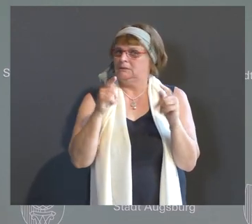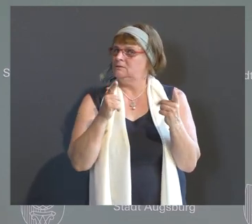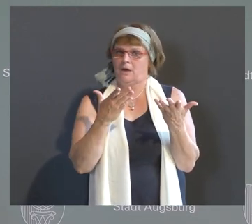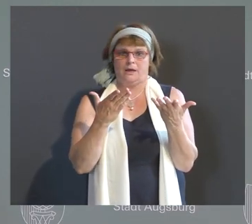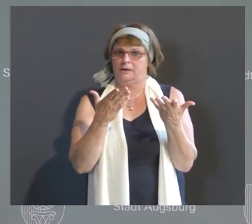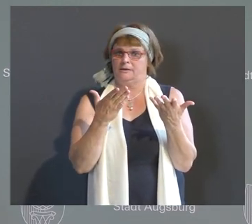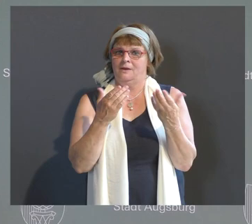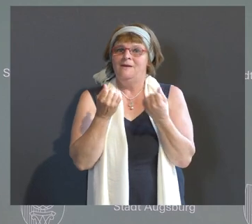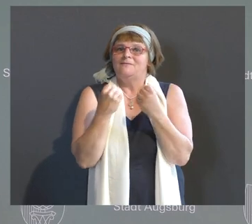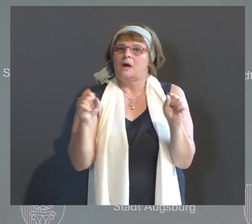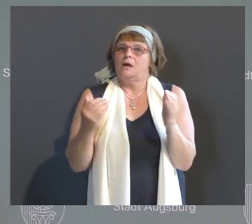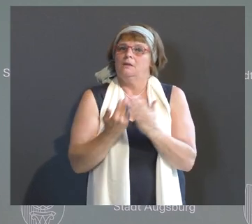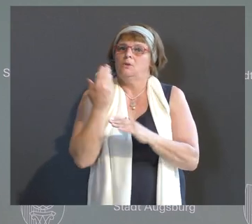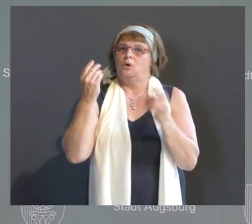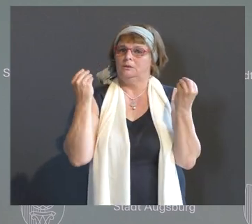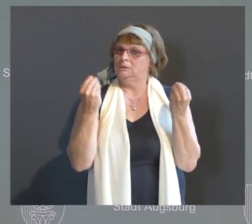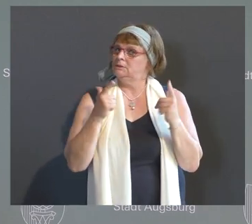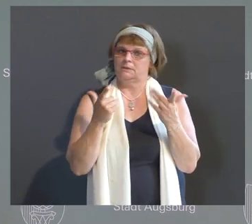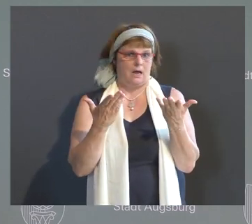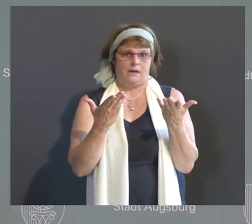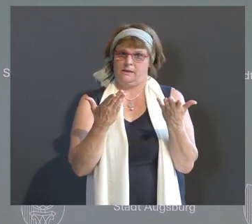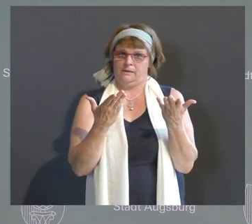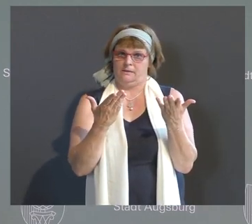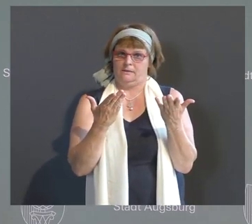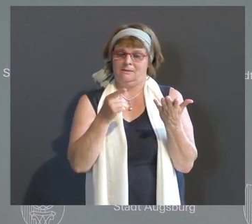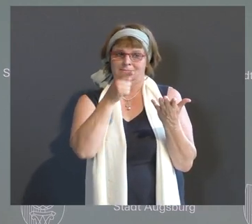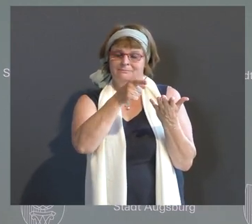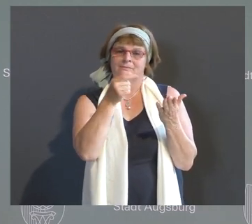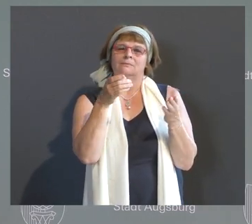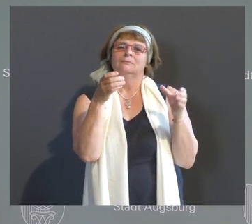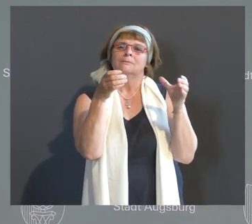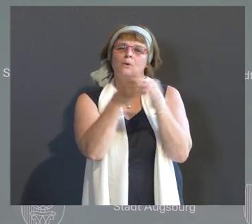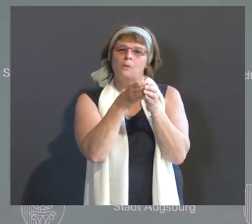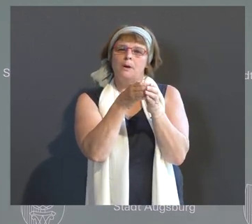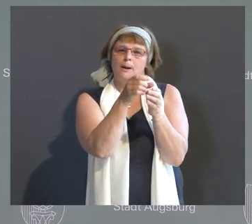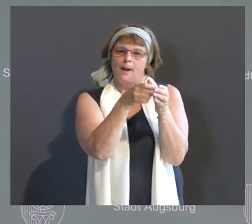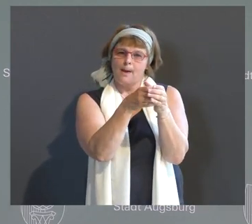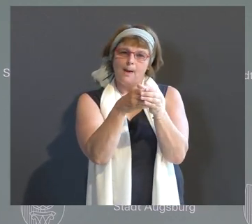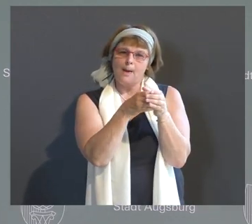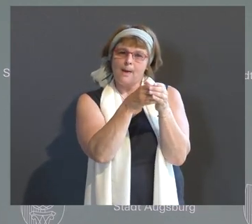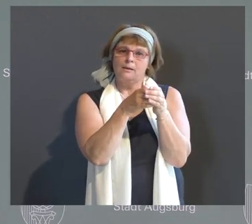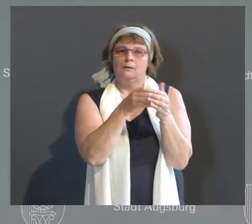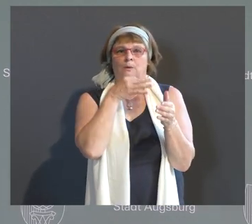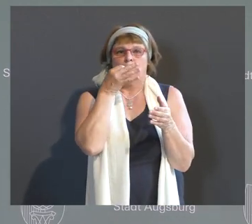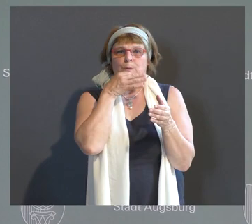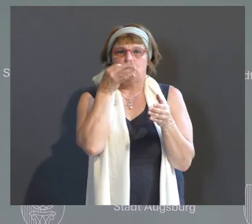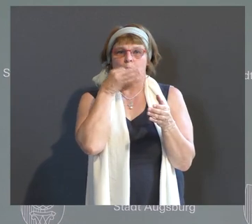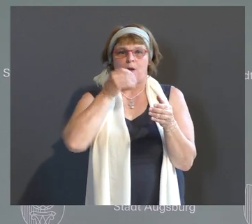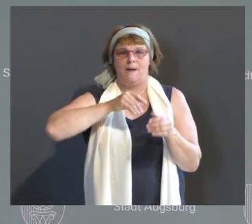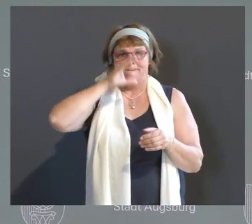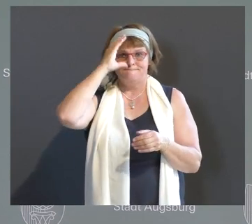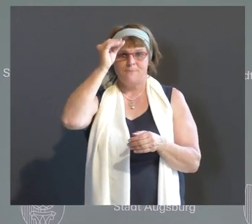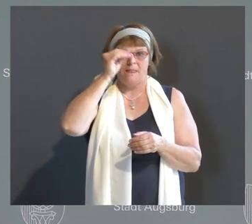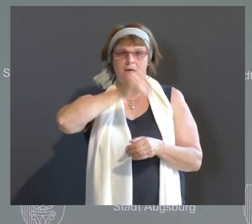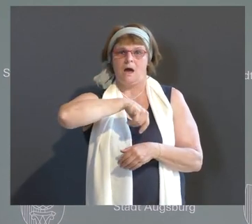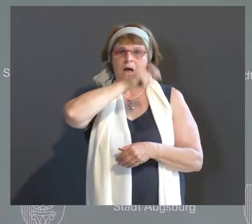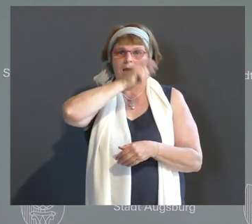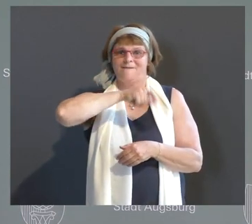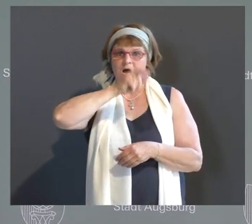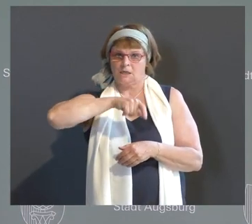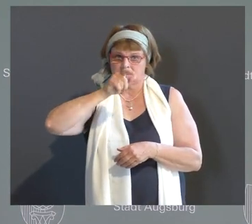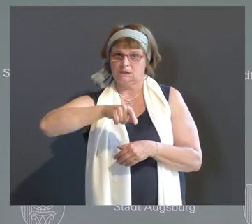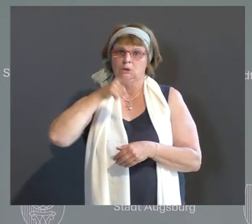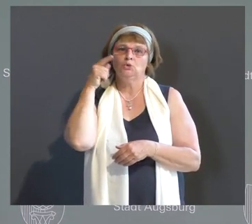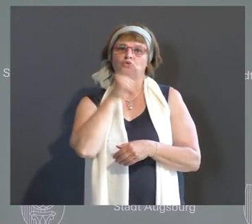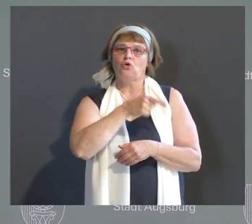feiern. Nein, es ist eine Minderheit, junge, erwachsene Männer, die als Gang dorthin gehen,